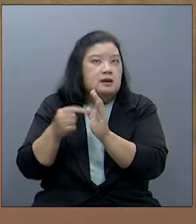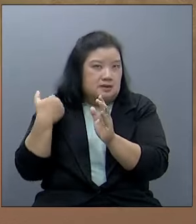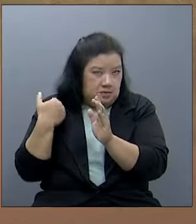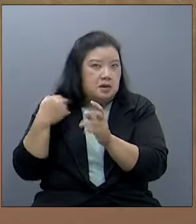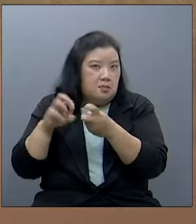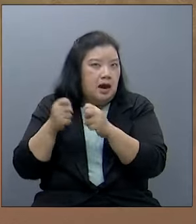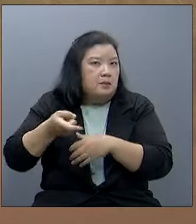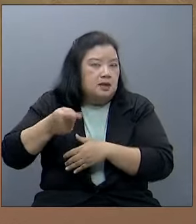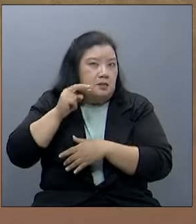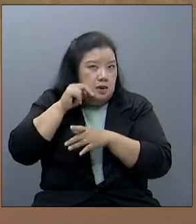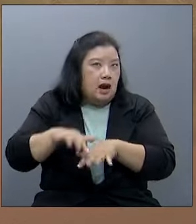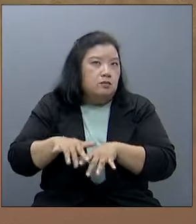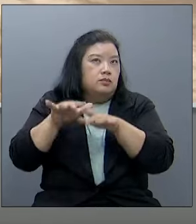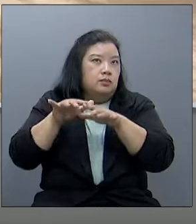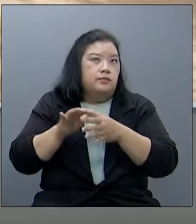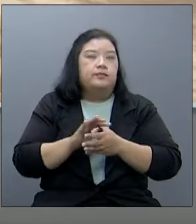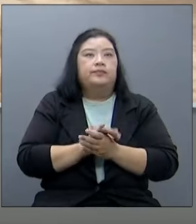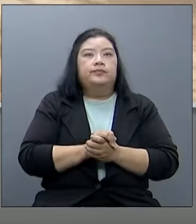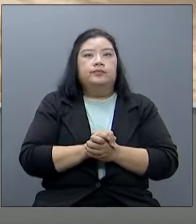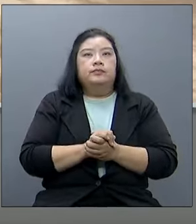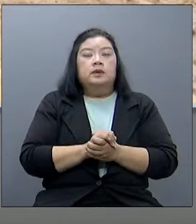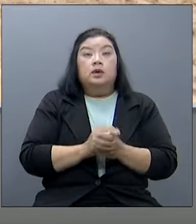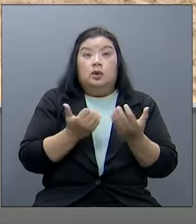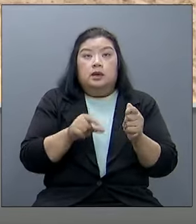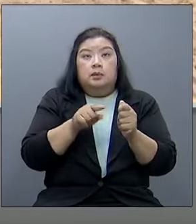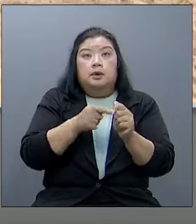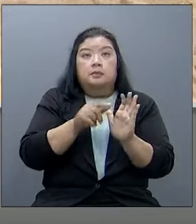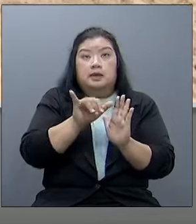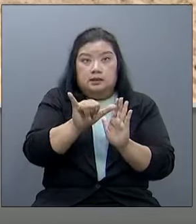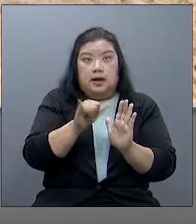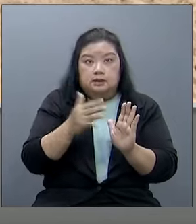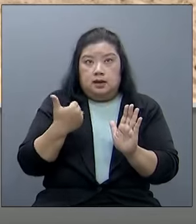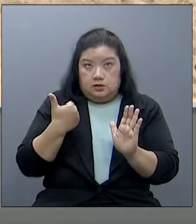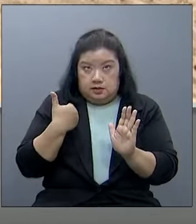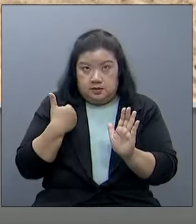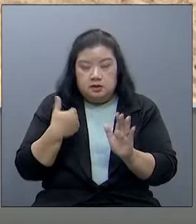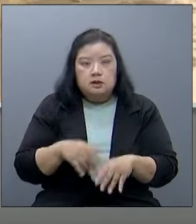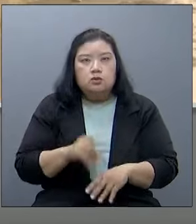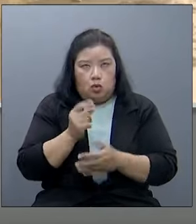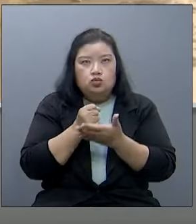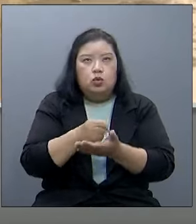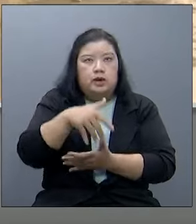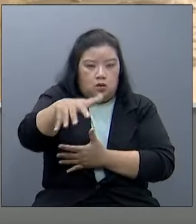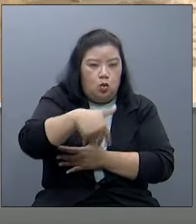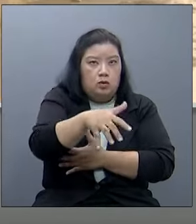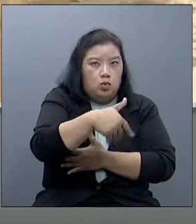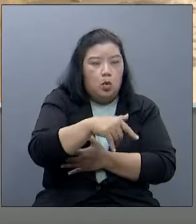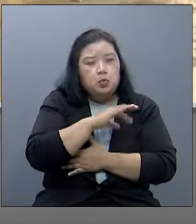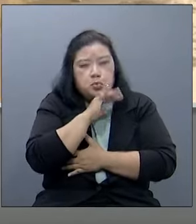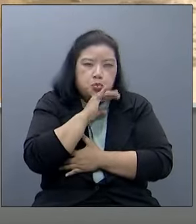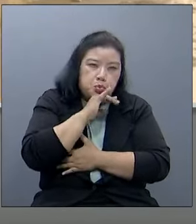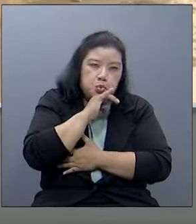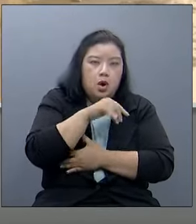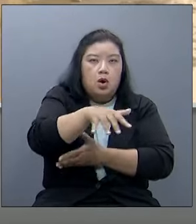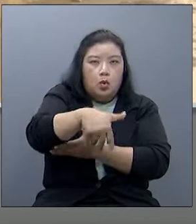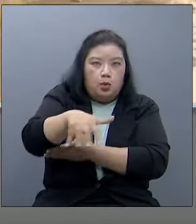ก็คาดการว่าจะเป็การฝื้นฟูแล้วเก็บกวาส่ากคามเสียหายต่าง